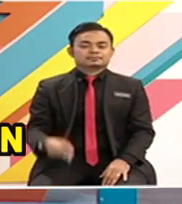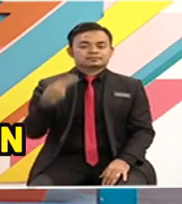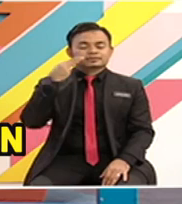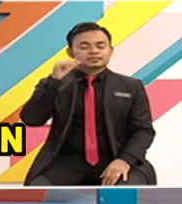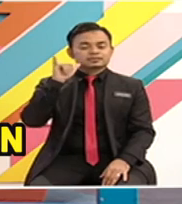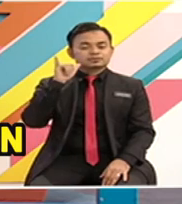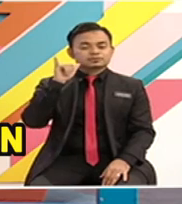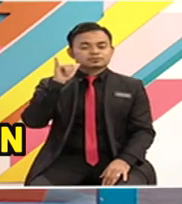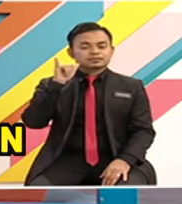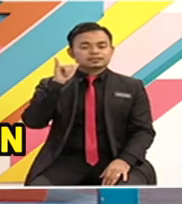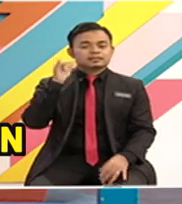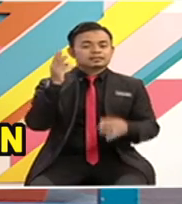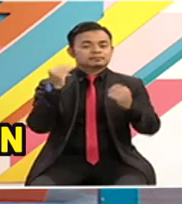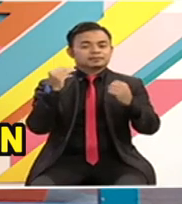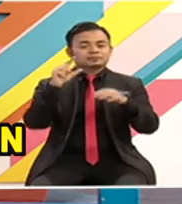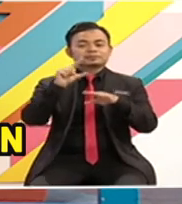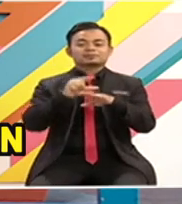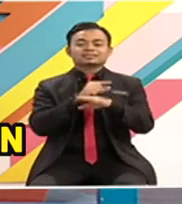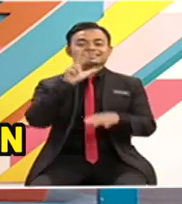oleh ini bagus-bagus